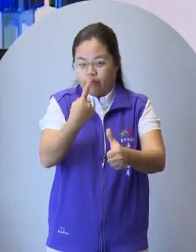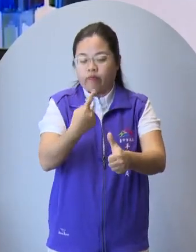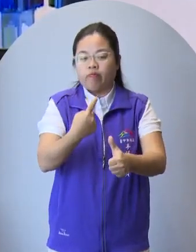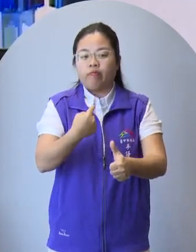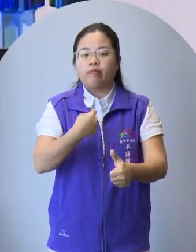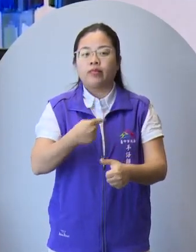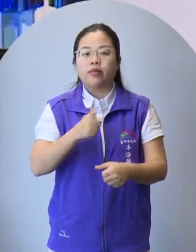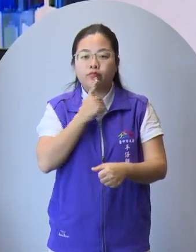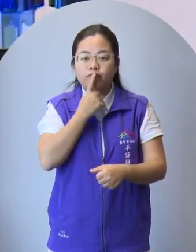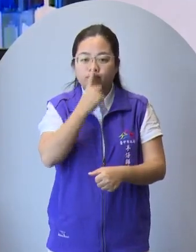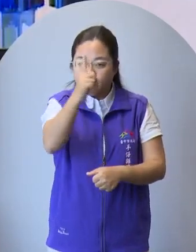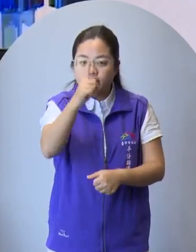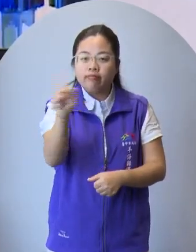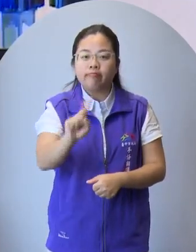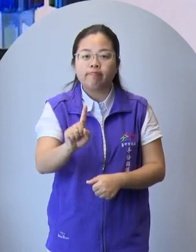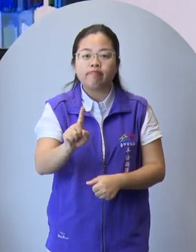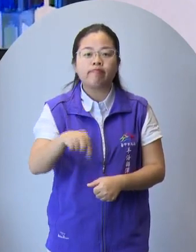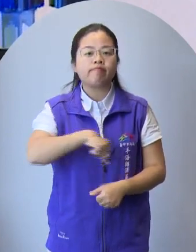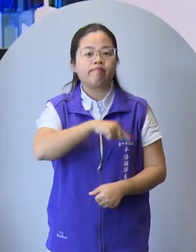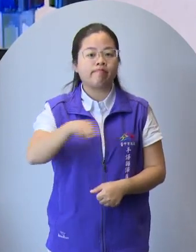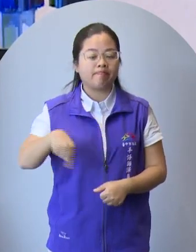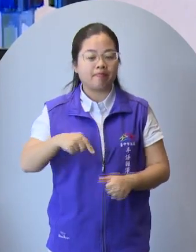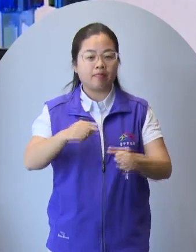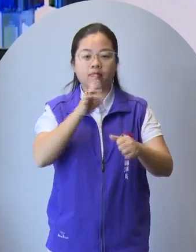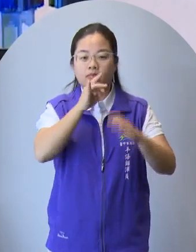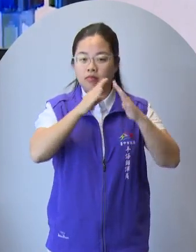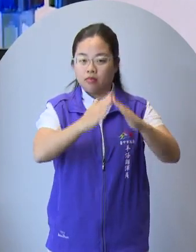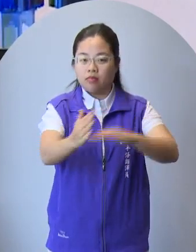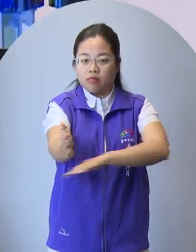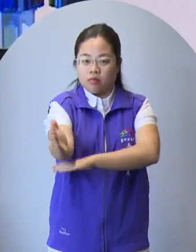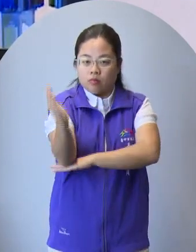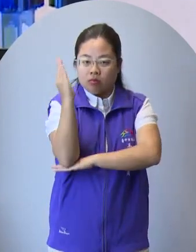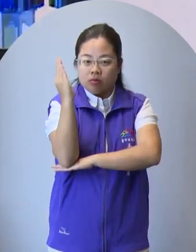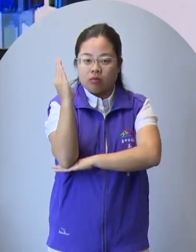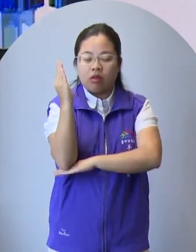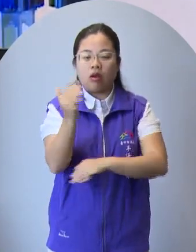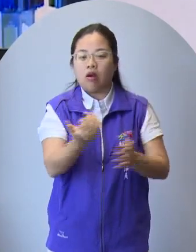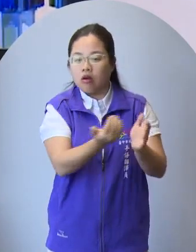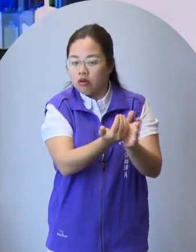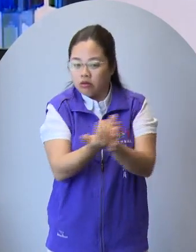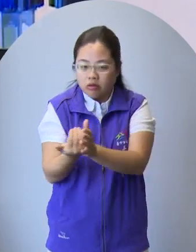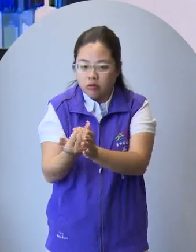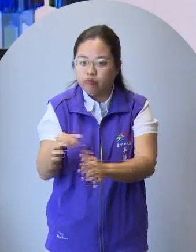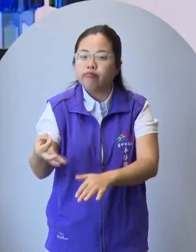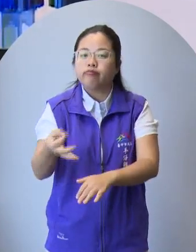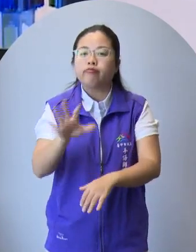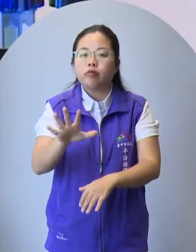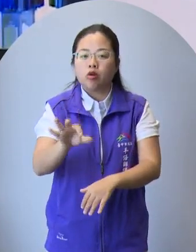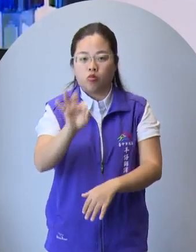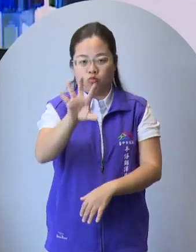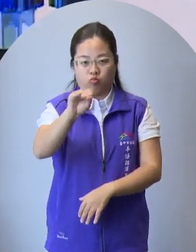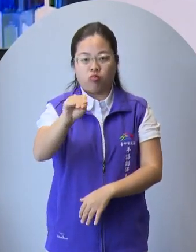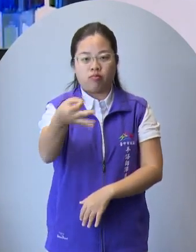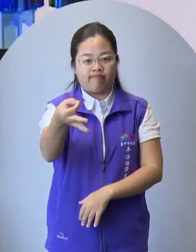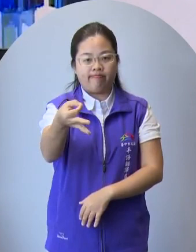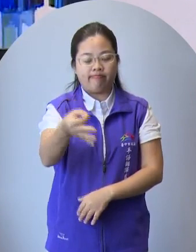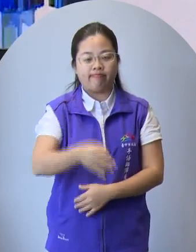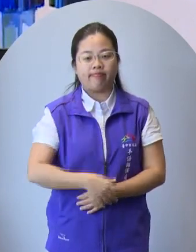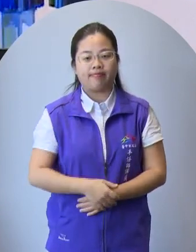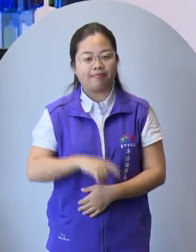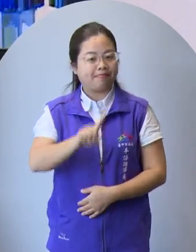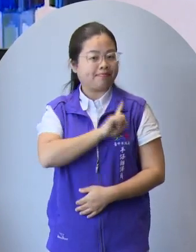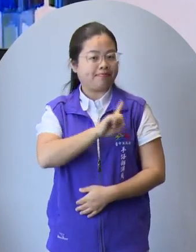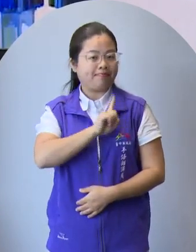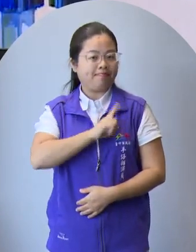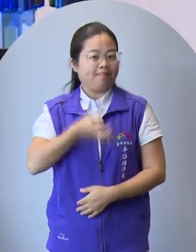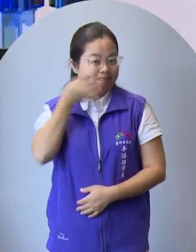可能是唯一的城市哈，我们市府自己提拨第二预备金哈，那500万元，我们自